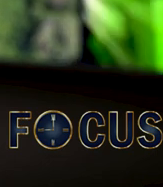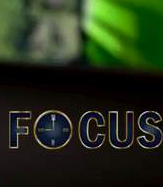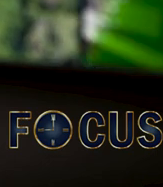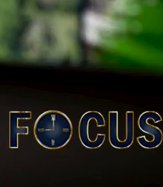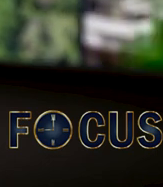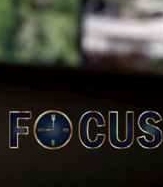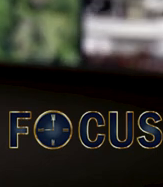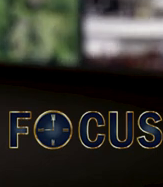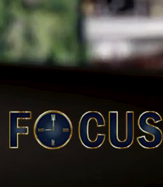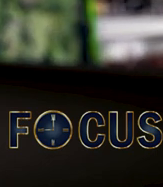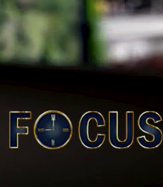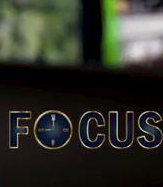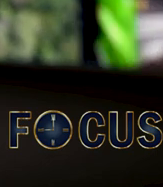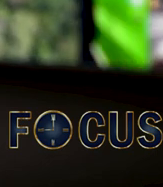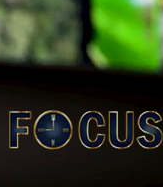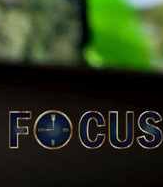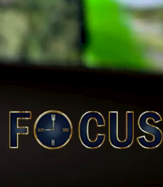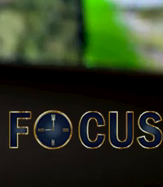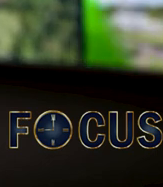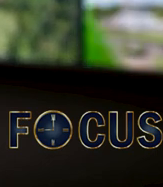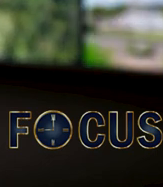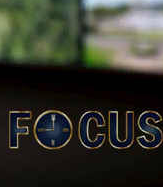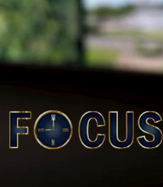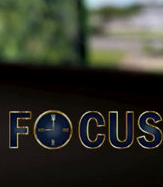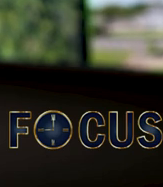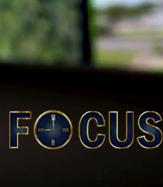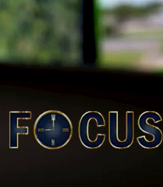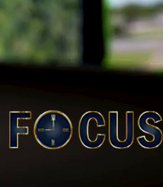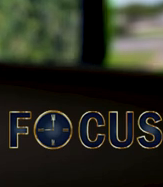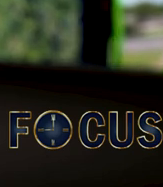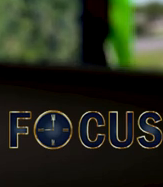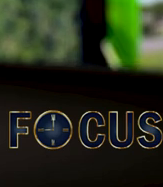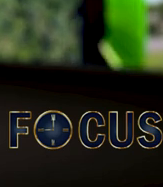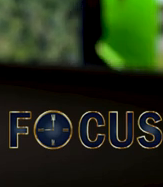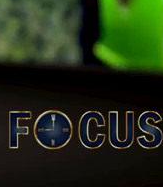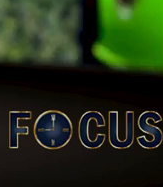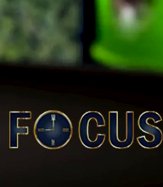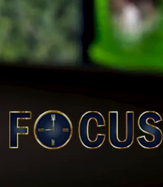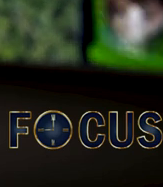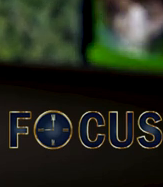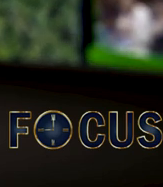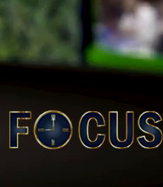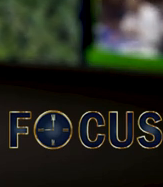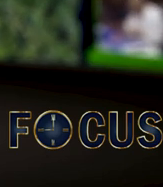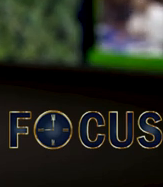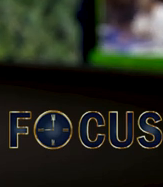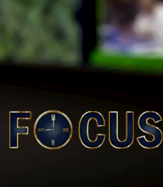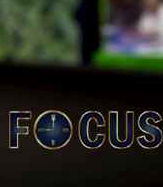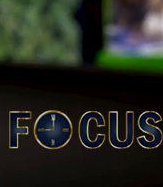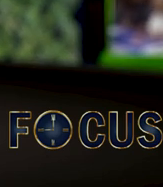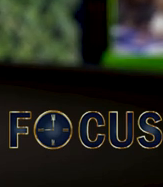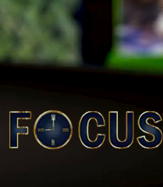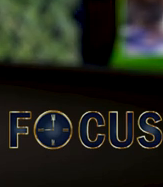volk. Het doel van deze maatregelen is om verlichting te brengen in het beschikbare budget van de samenleving dat zwaar